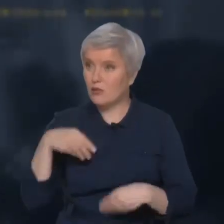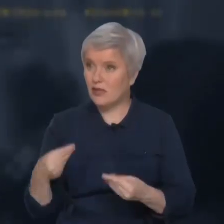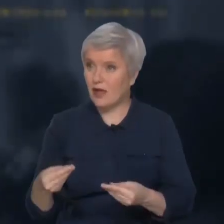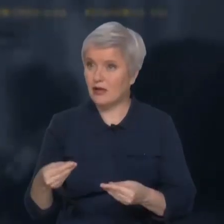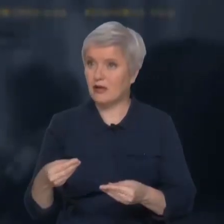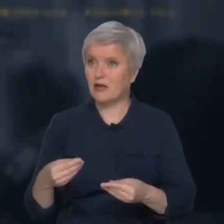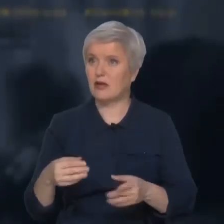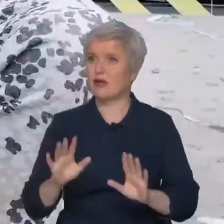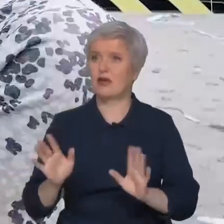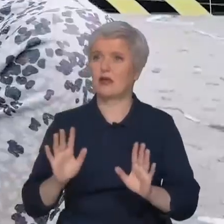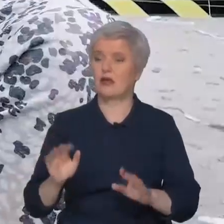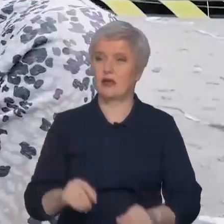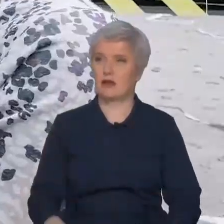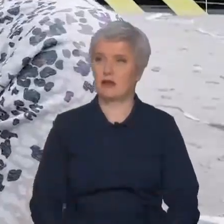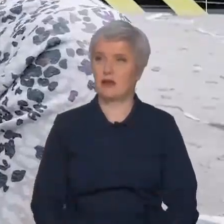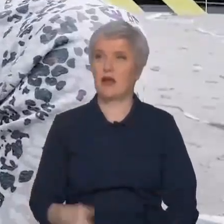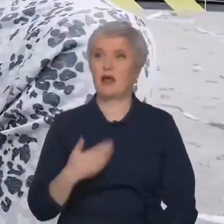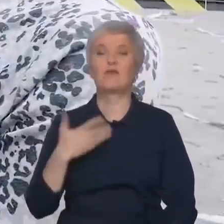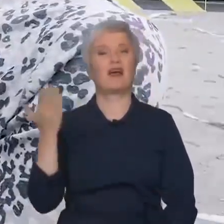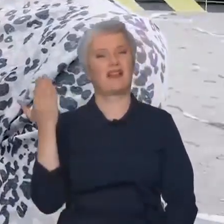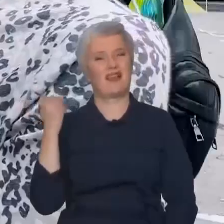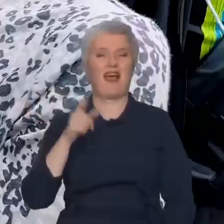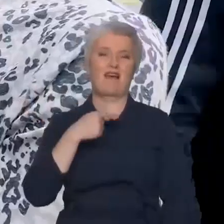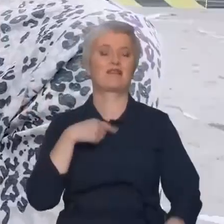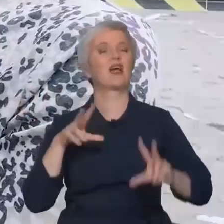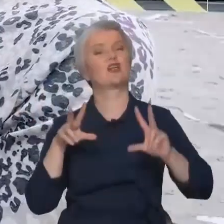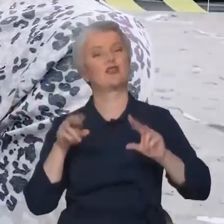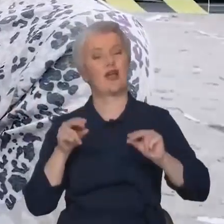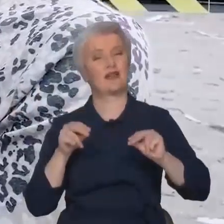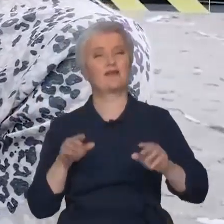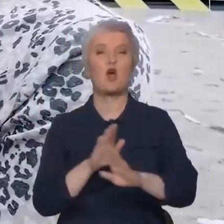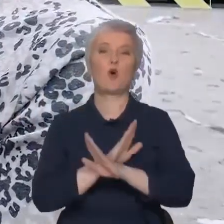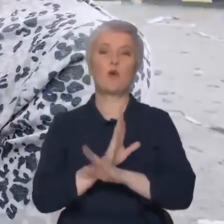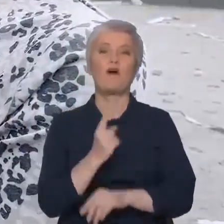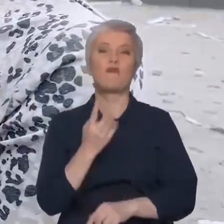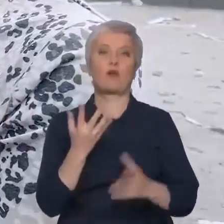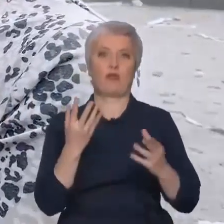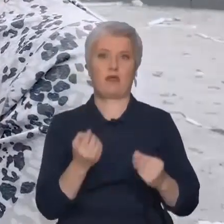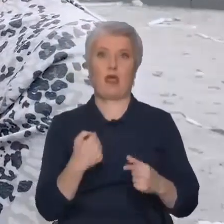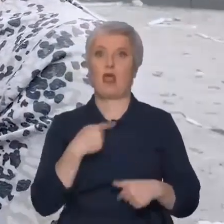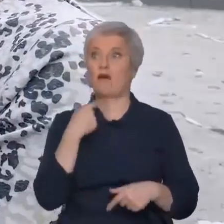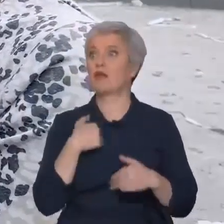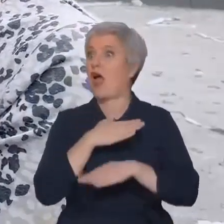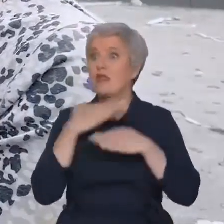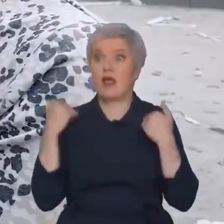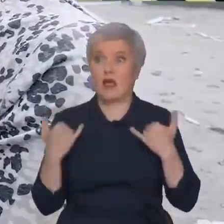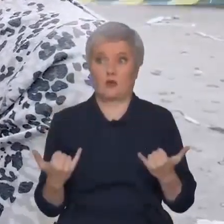дай. Коли ми говорили, що живемо щасливо, умремо в один день. Я йому говорила, що не хочу так.